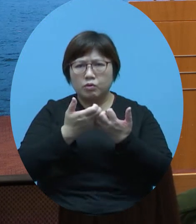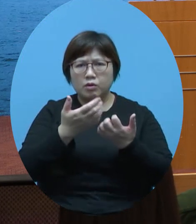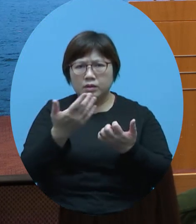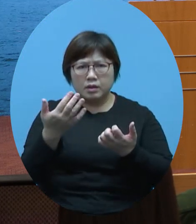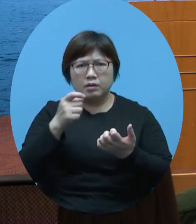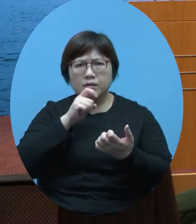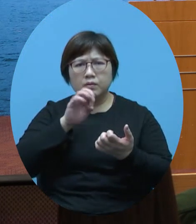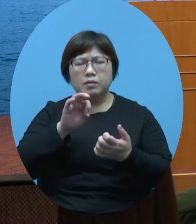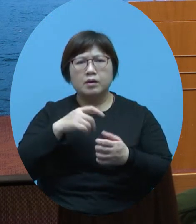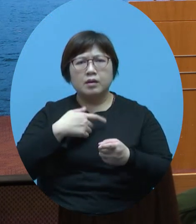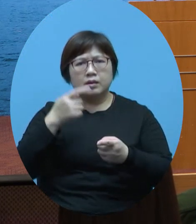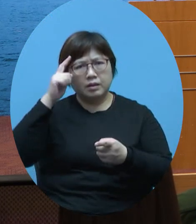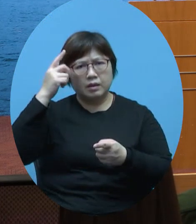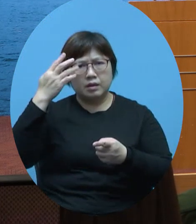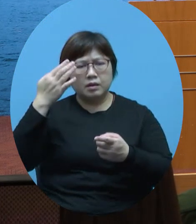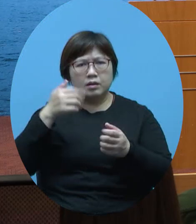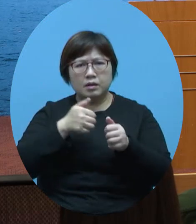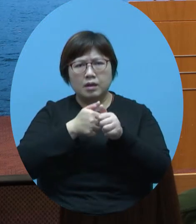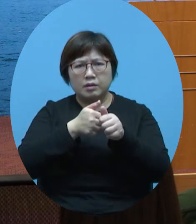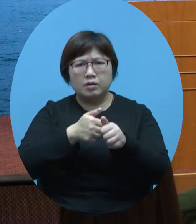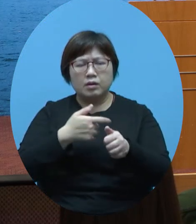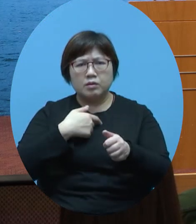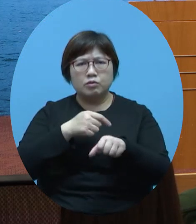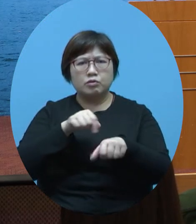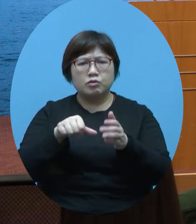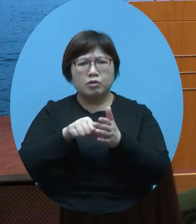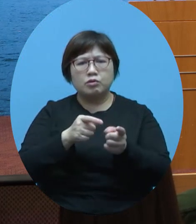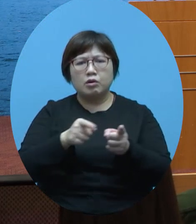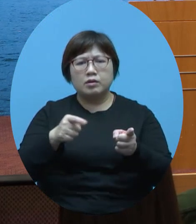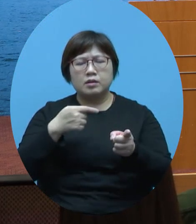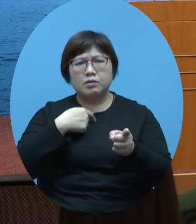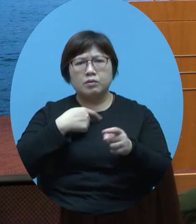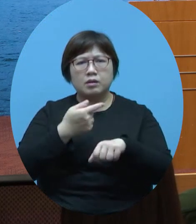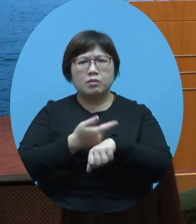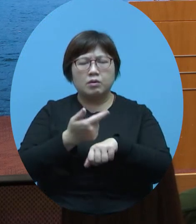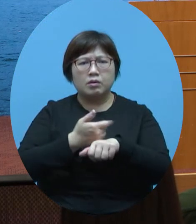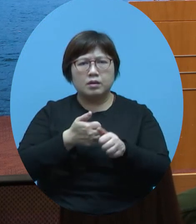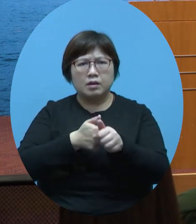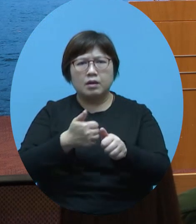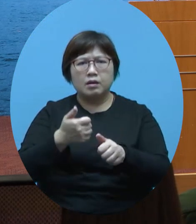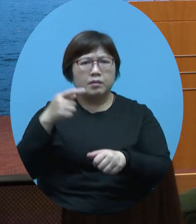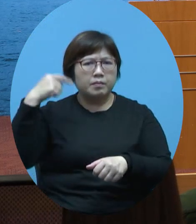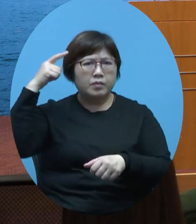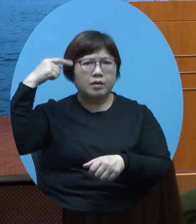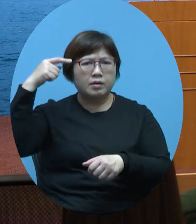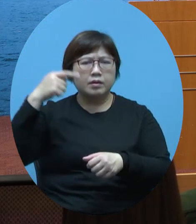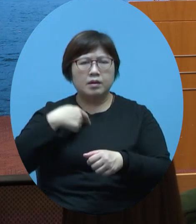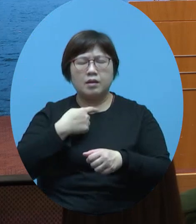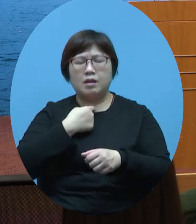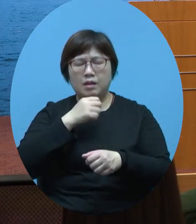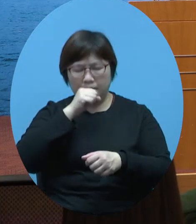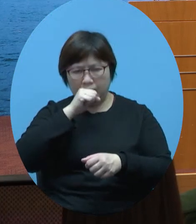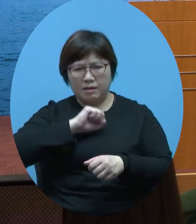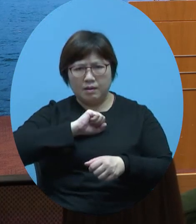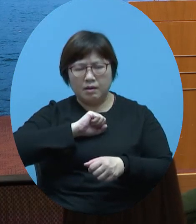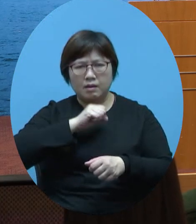到呢啲接觸者咧？咁最長又要幾耐先追蹤到咧？咁第三條問題就係咧，美國有一個研究就話咳嗽噴出嘅飛沫雲